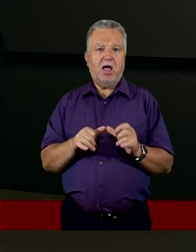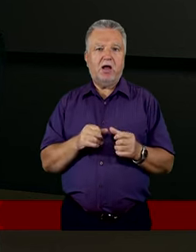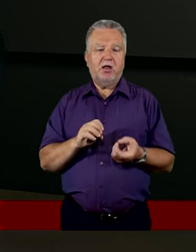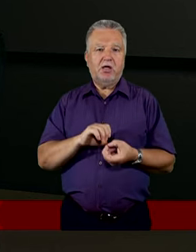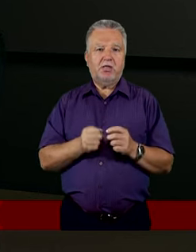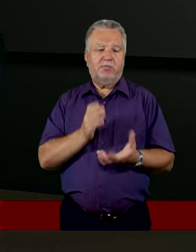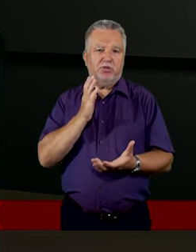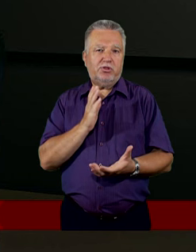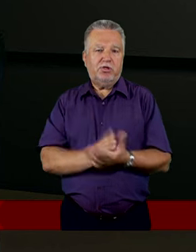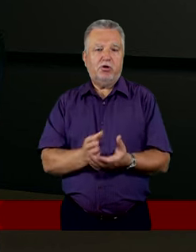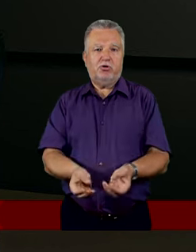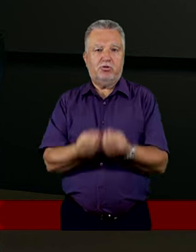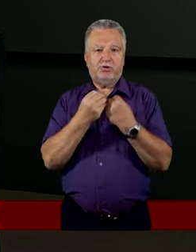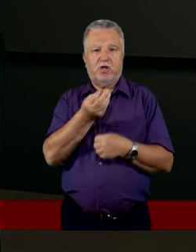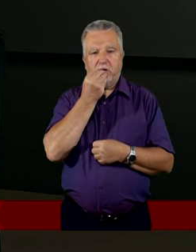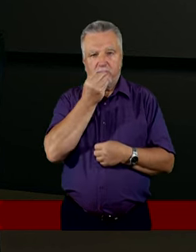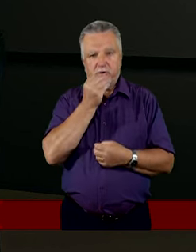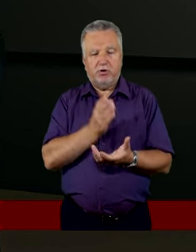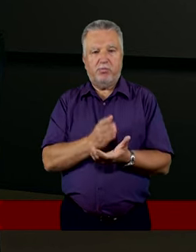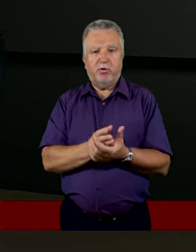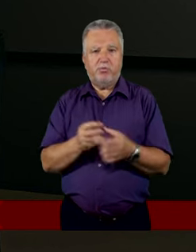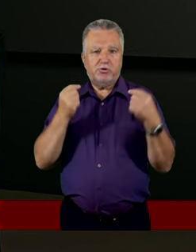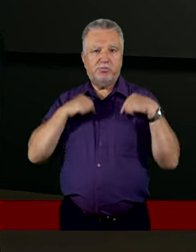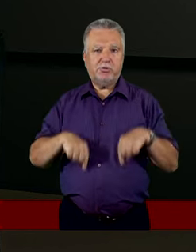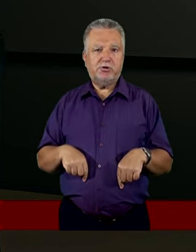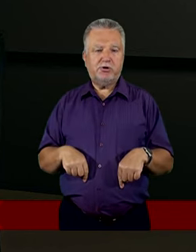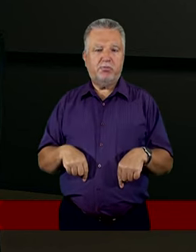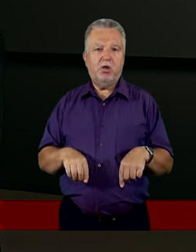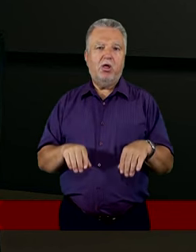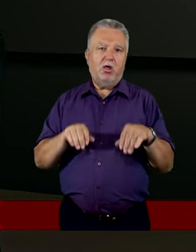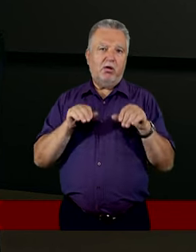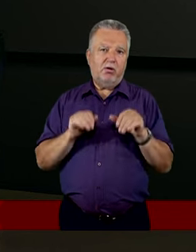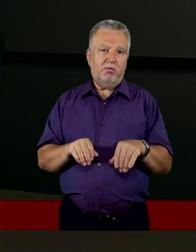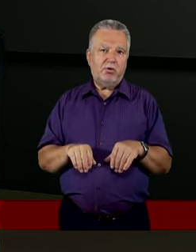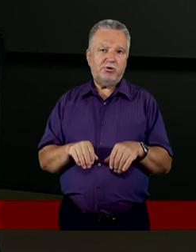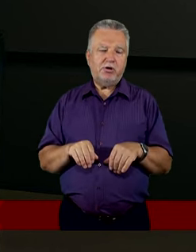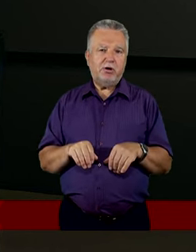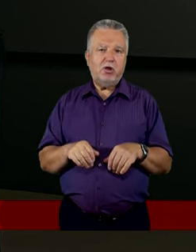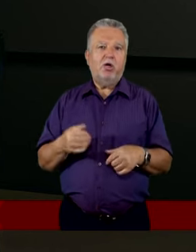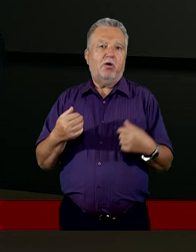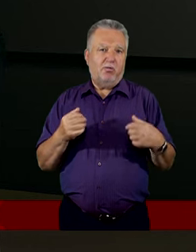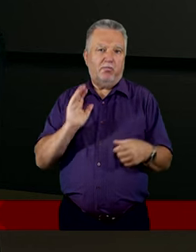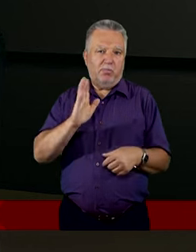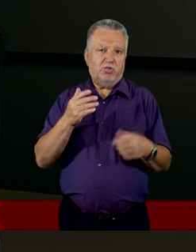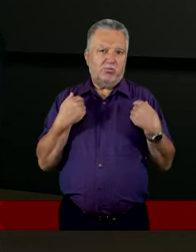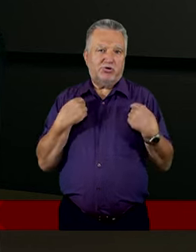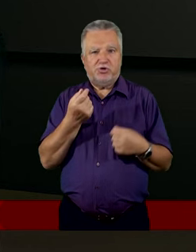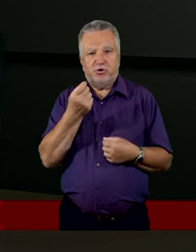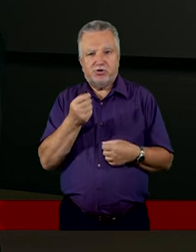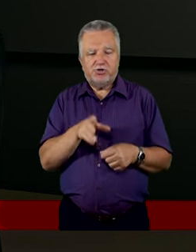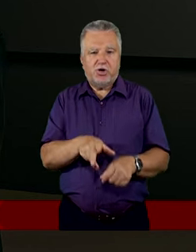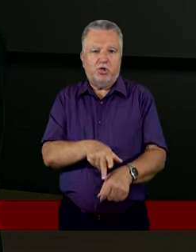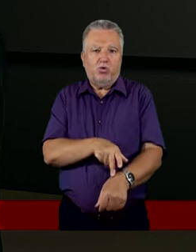Natomiast jeśli by otrzymali tylko tę pomoc fizyczną, no to może pożyliby trochę dłużej na tej